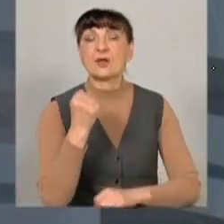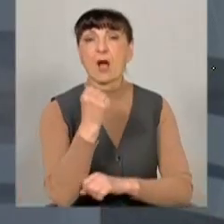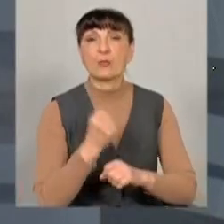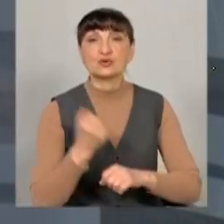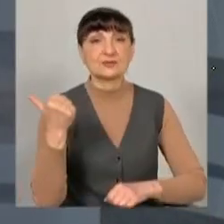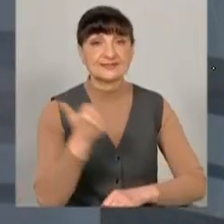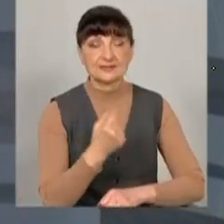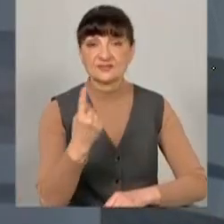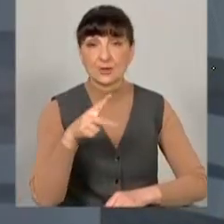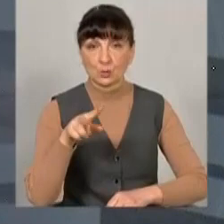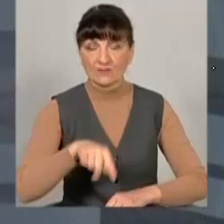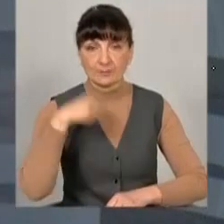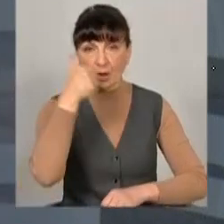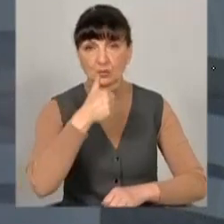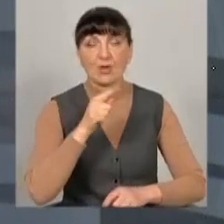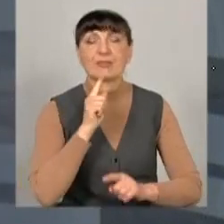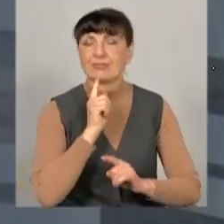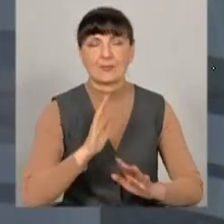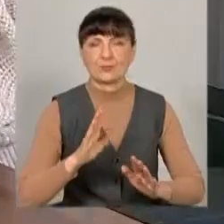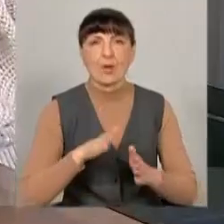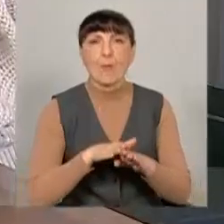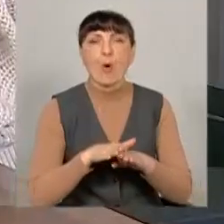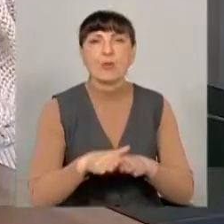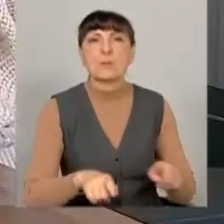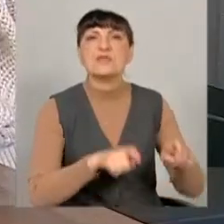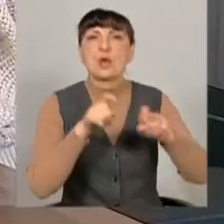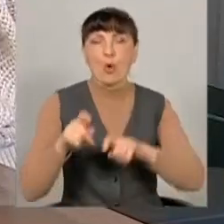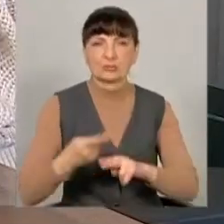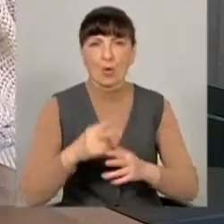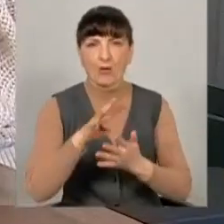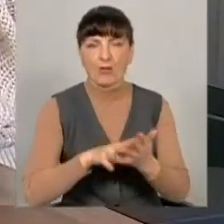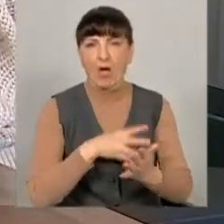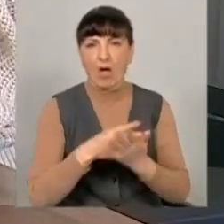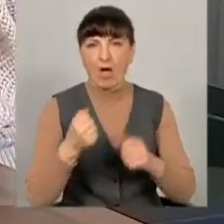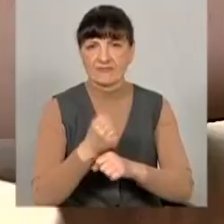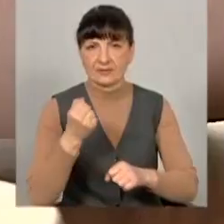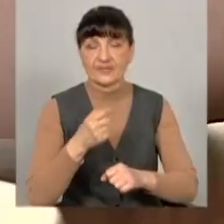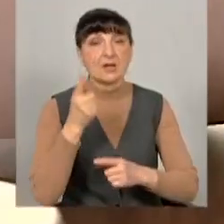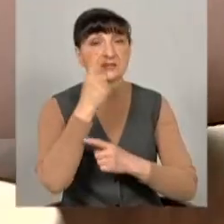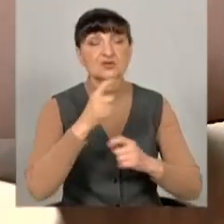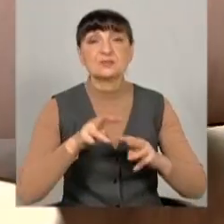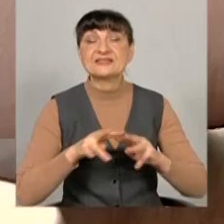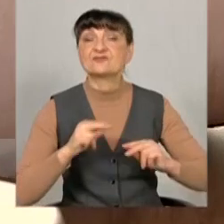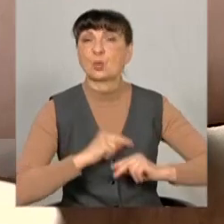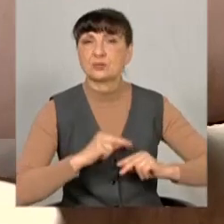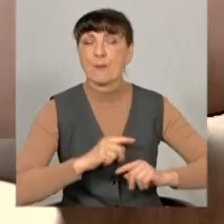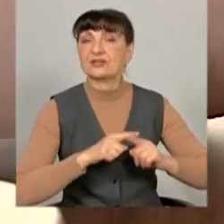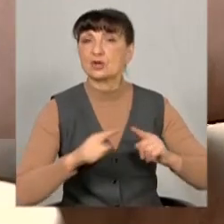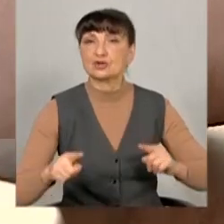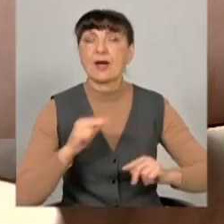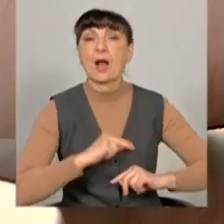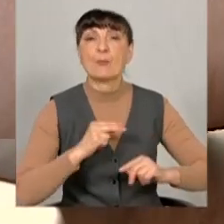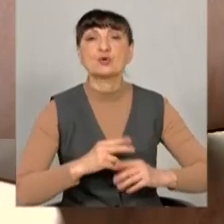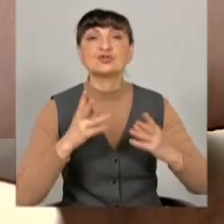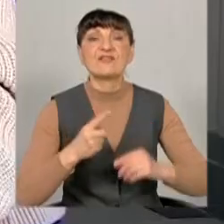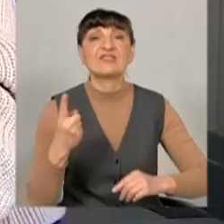недели с 1 июля этого года не предполагает полноценного перехода к такому графику работы. Как сообщили в Минтруда, продолжительность рабочих дней в